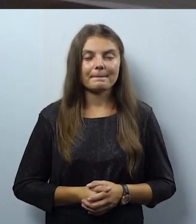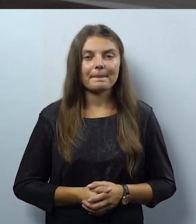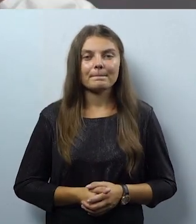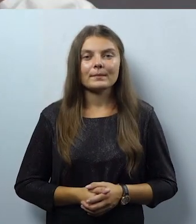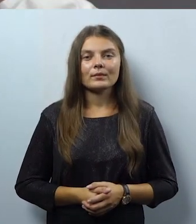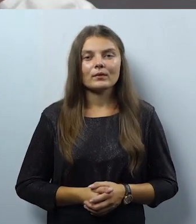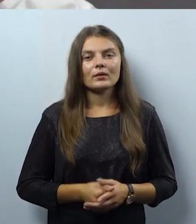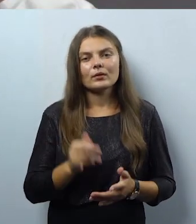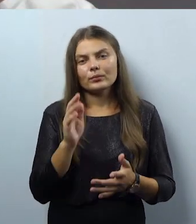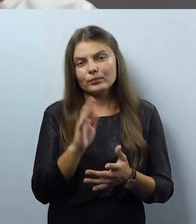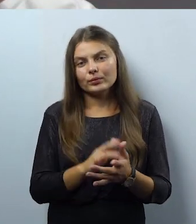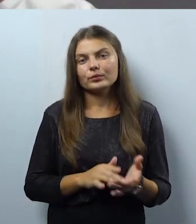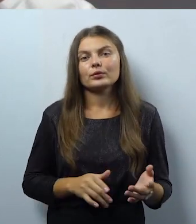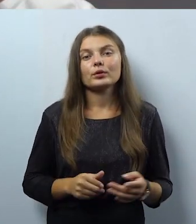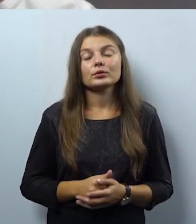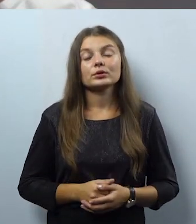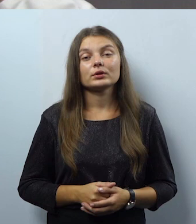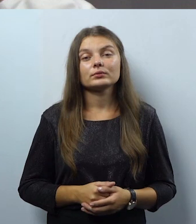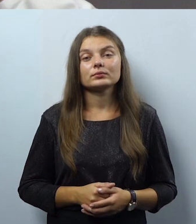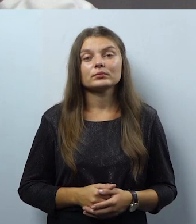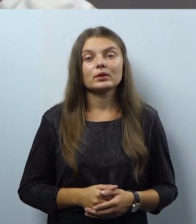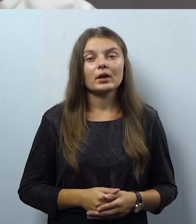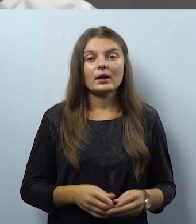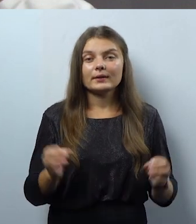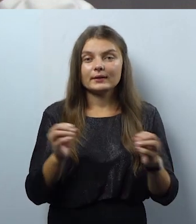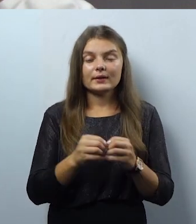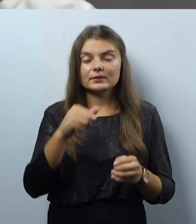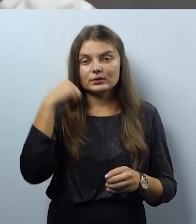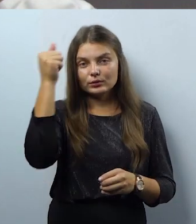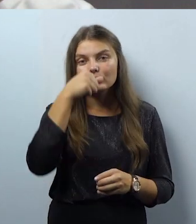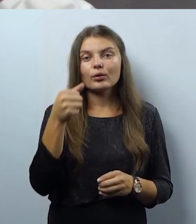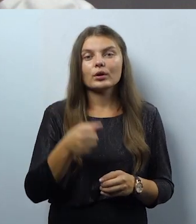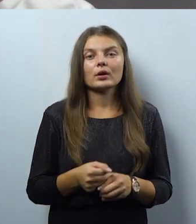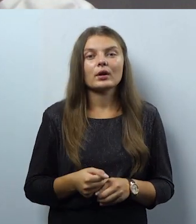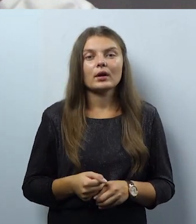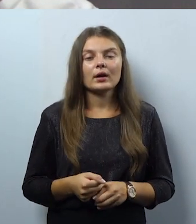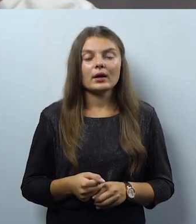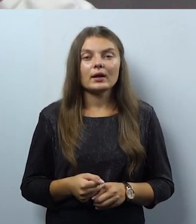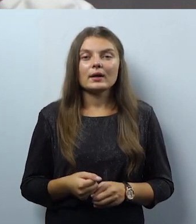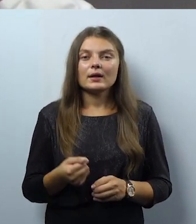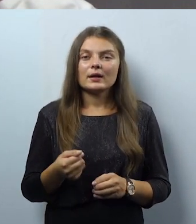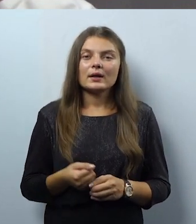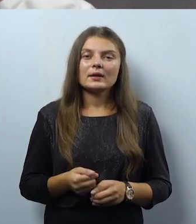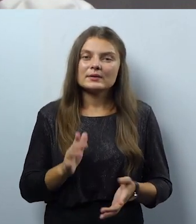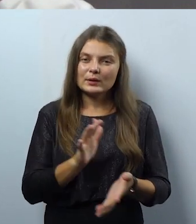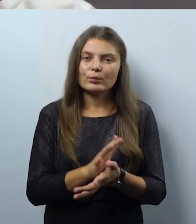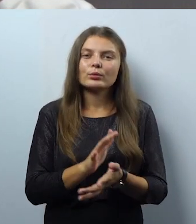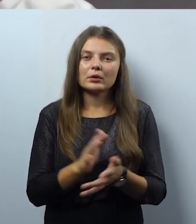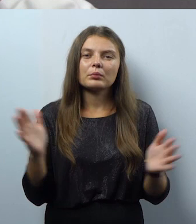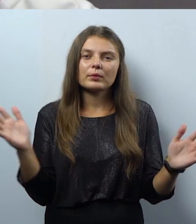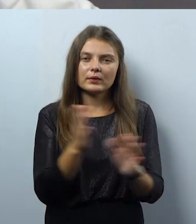З часом, це вже більше 50 років, ці викиди падають, вони тут накопичуються. І